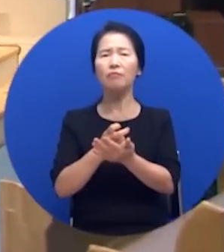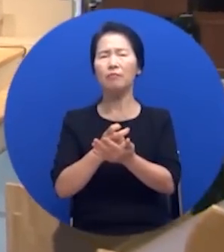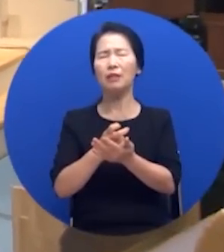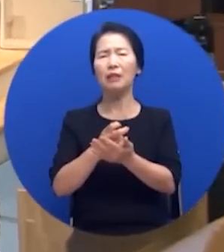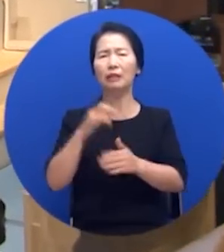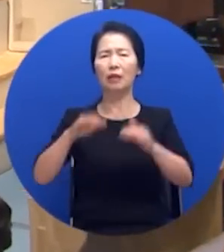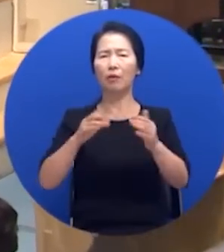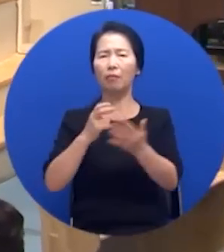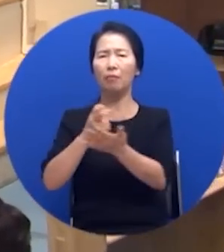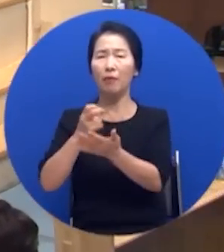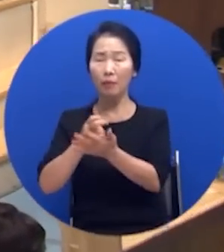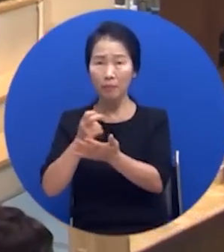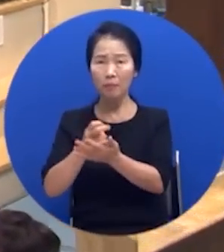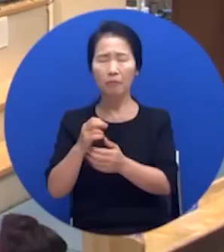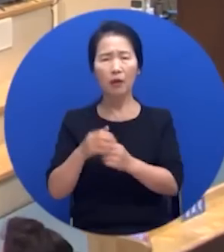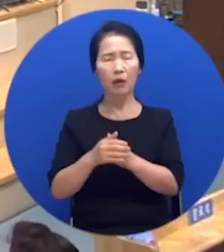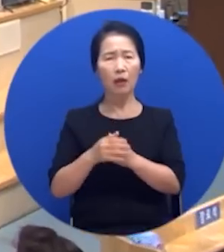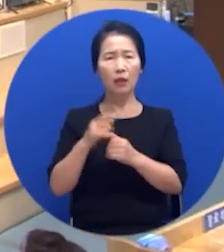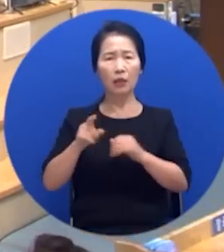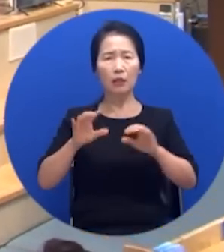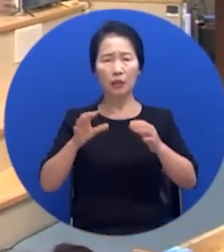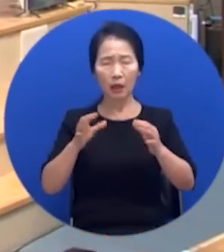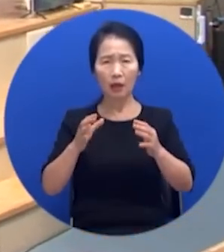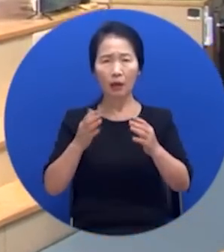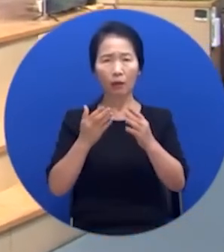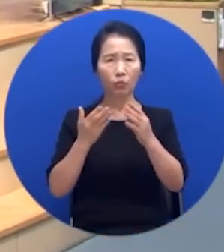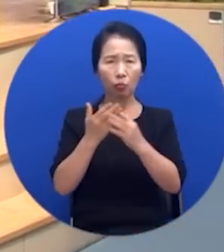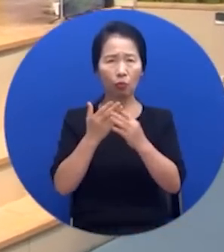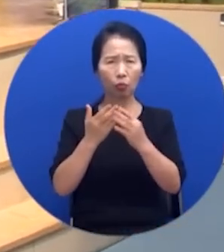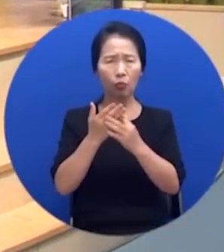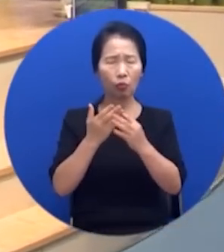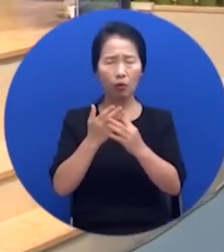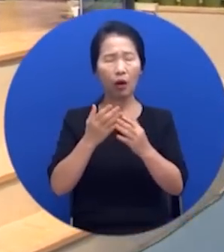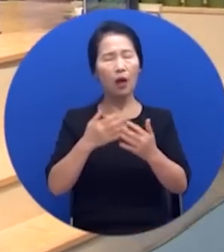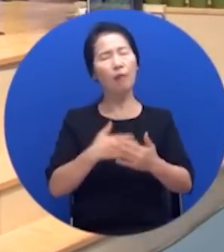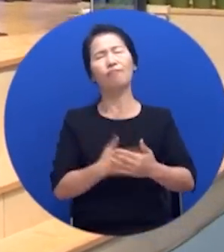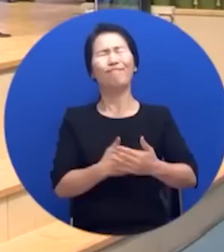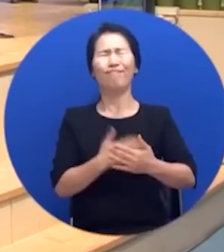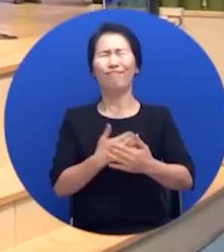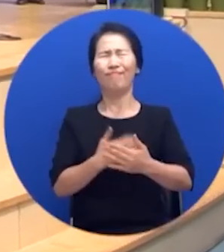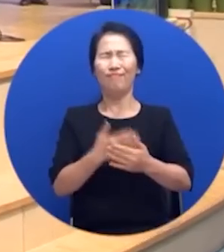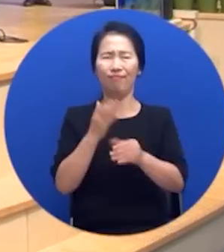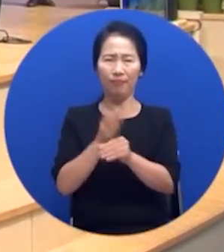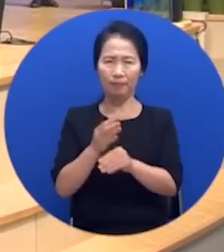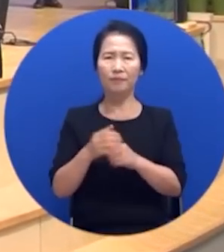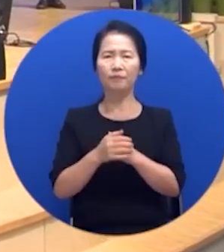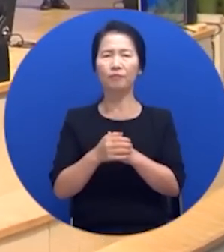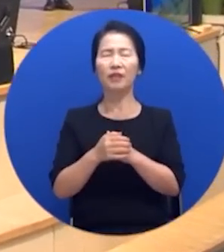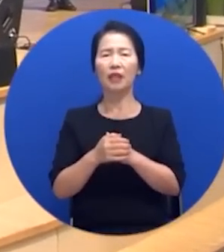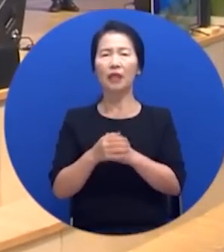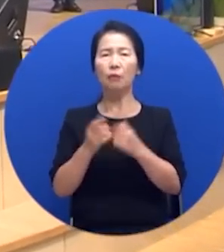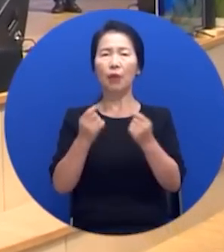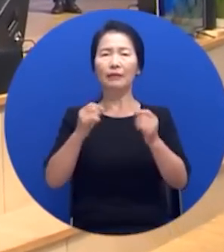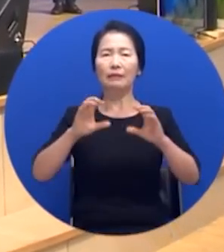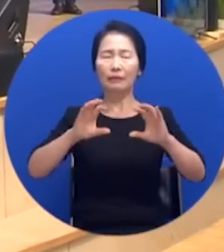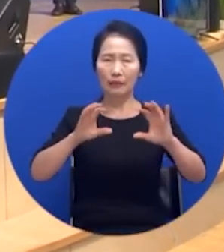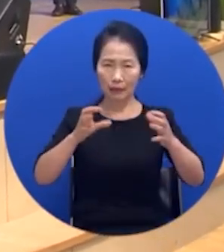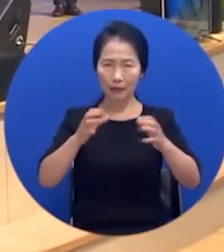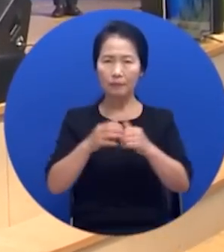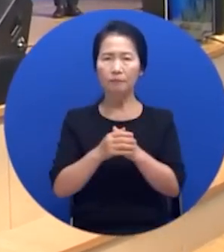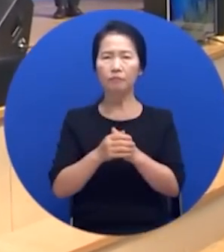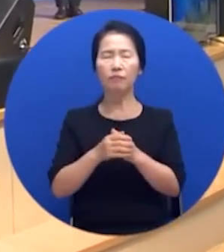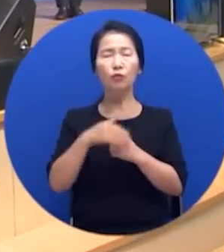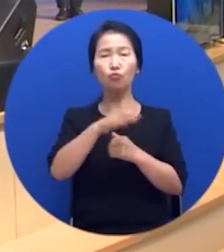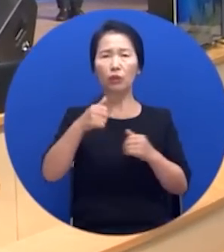이 나라에 대해서 더욱더 불안한 마음을 가지게 만듭니다. 이런 나라에서